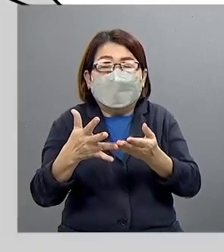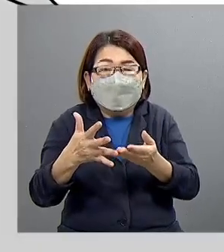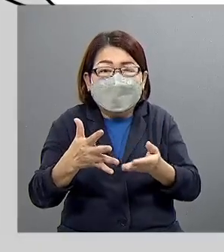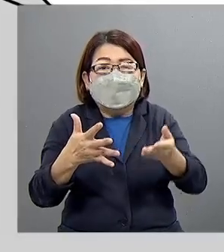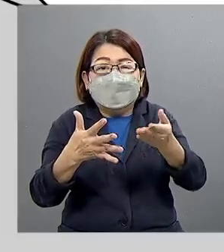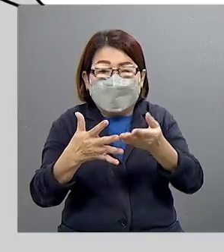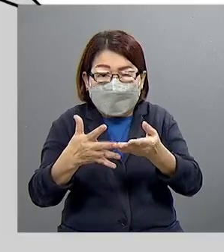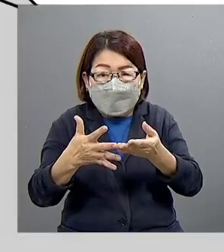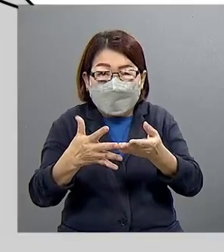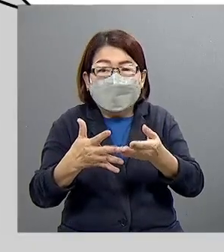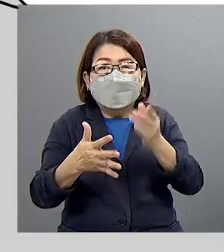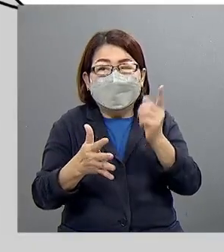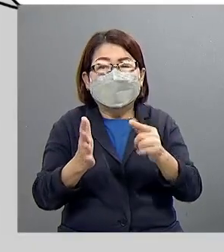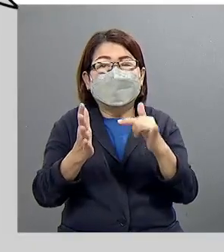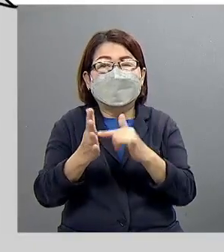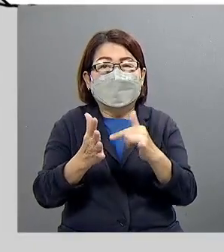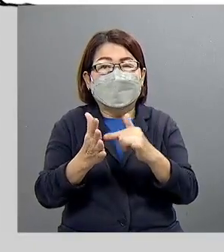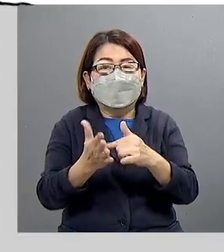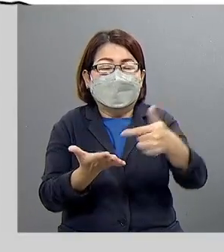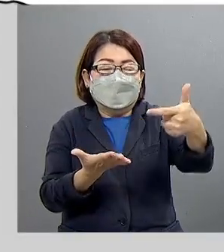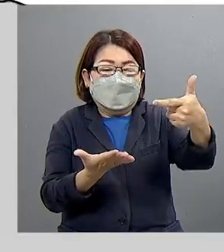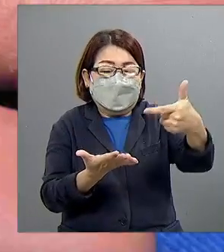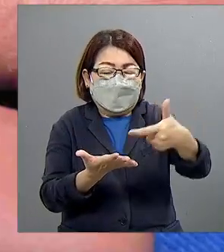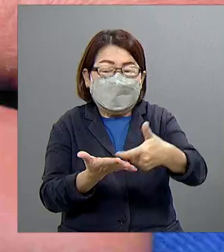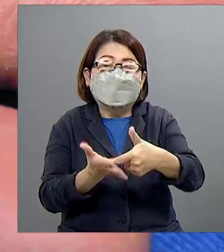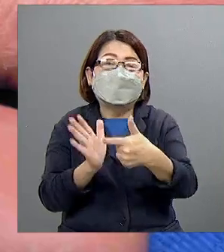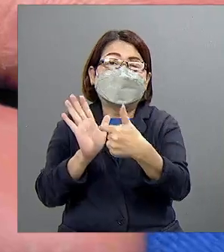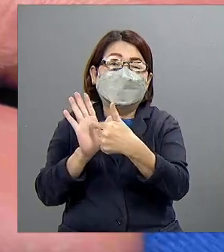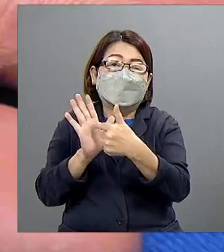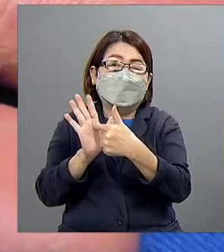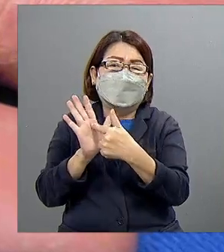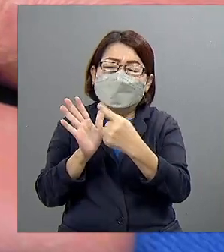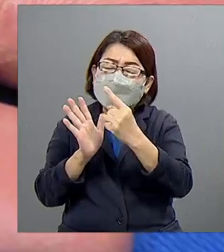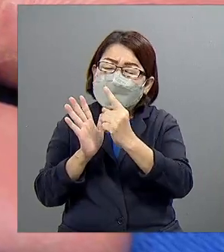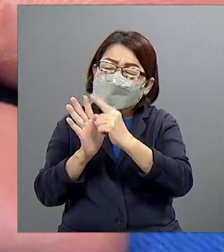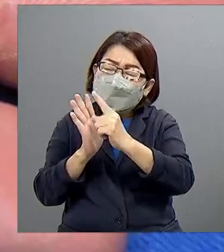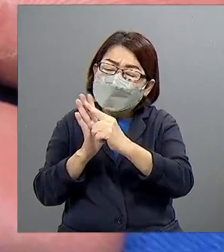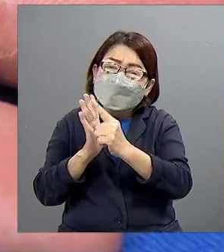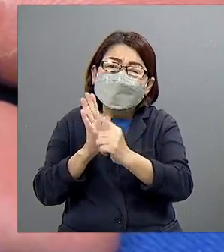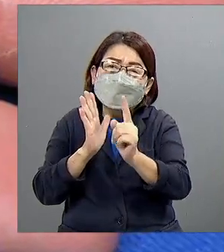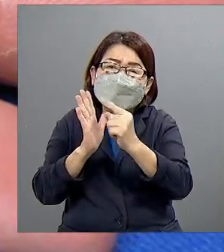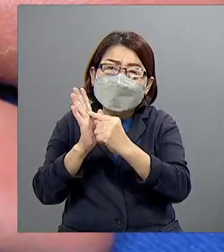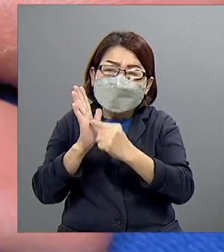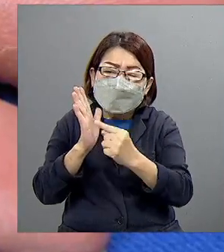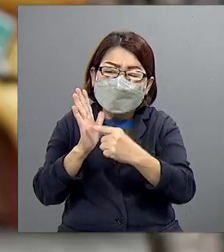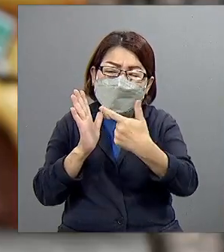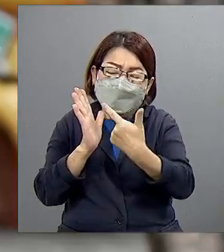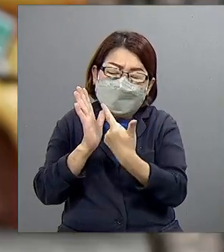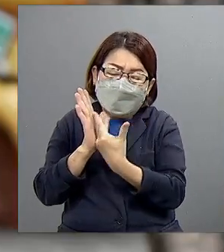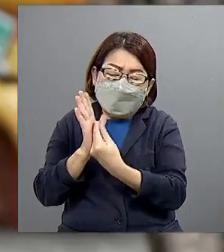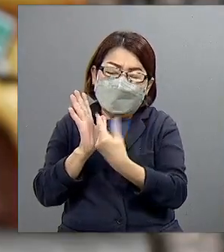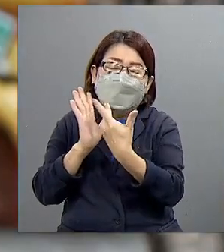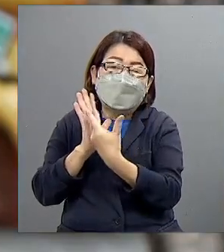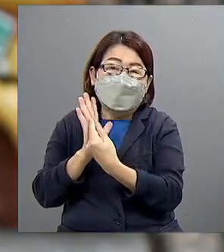ฉีดยาลดการอักเสบเข้าไปในบริเวณที่ปวดเฉพาะที่ค่ะก็สามารถช่วยลดการอักเสบได้ดียิ่งขึ้นค่ะส่วน